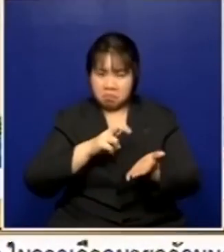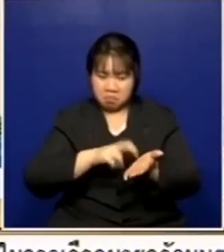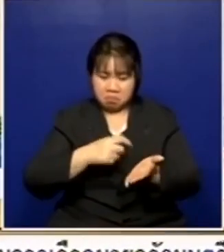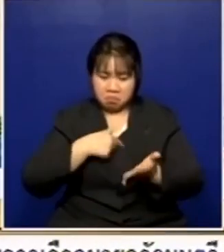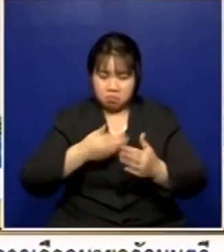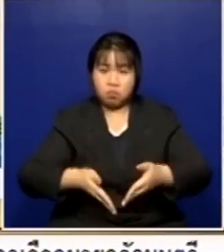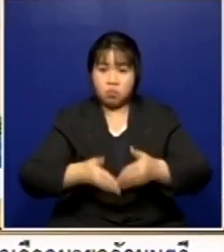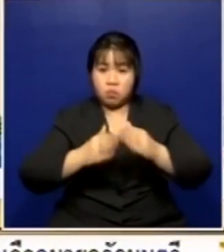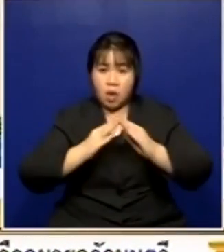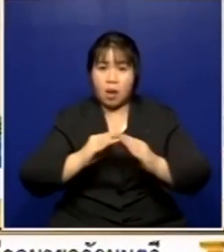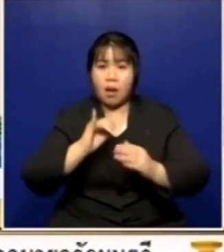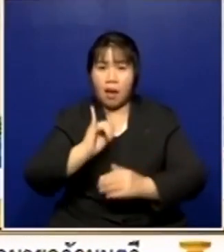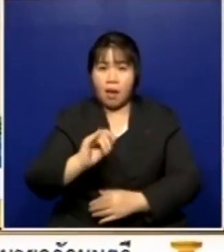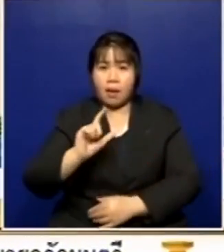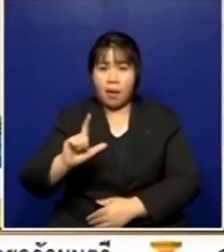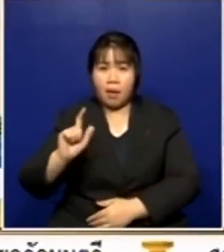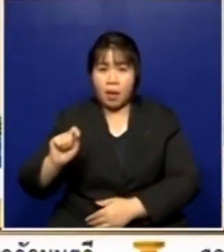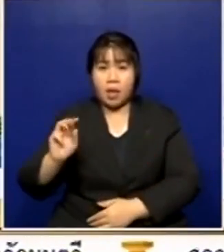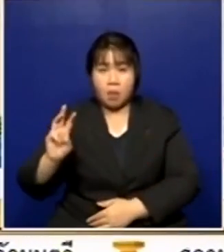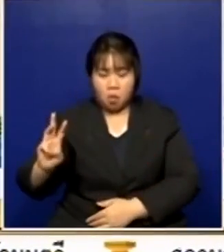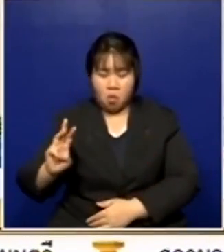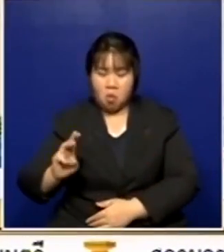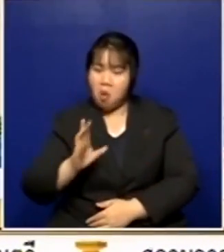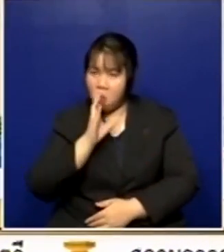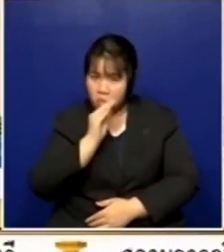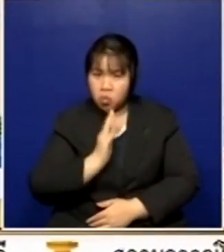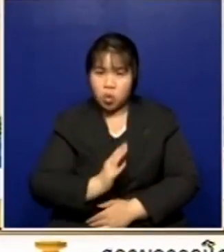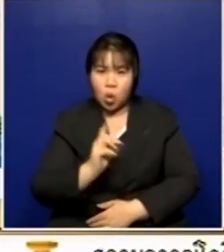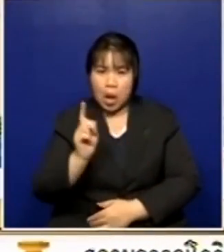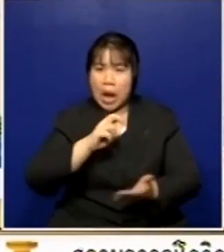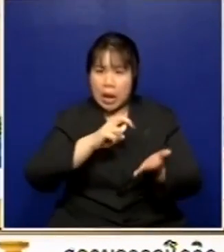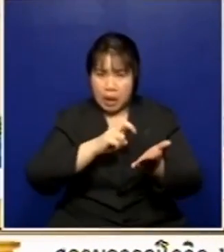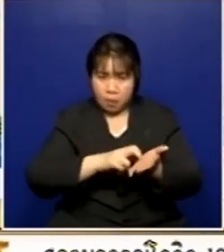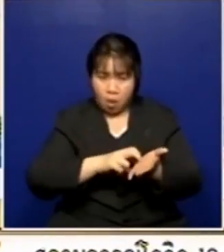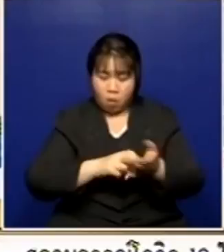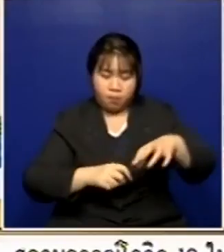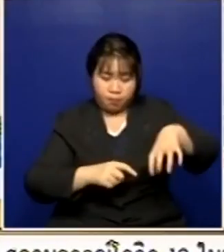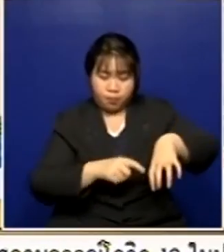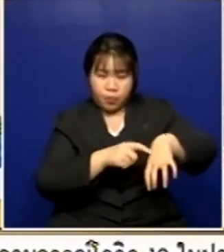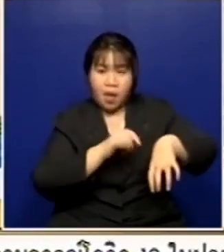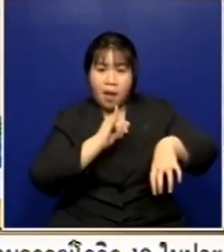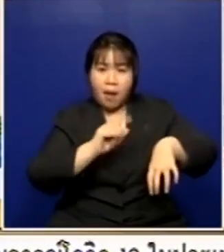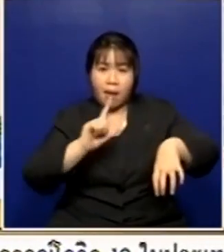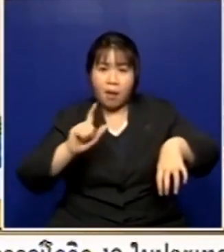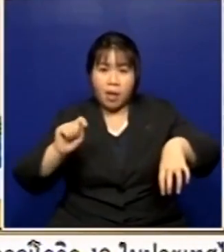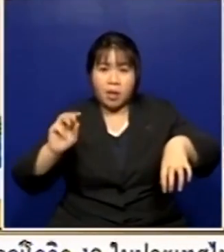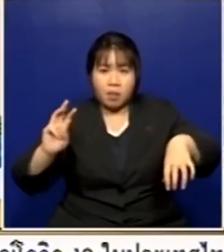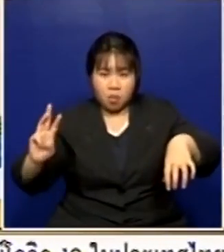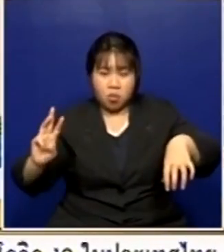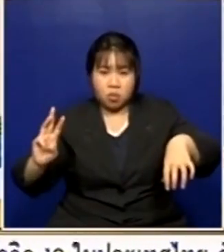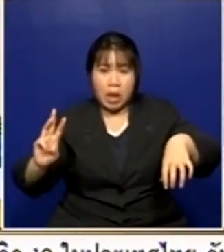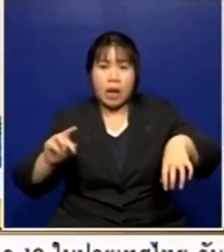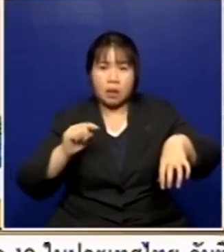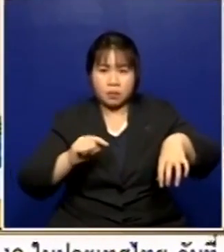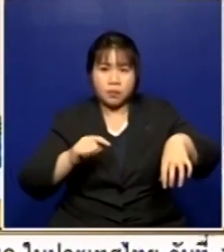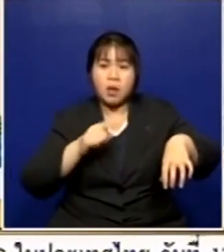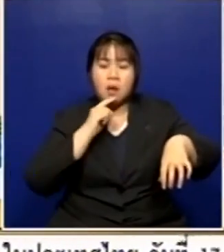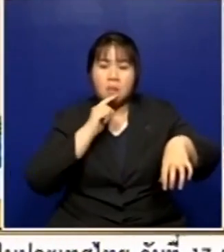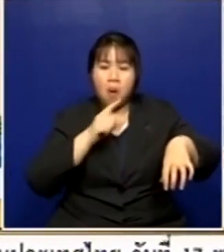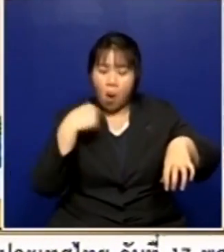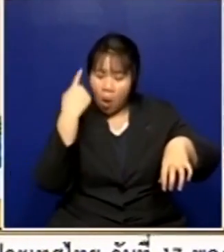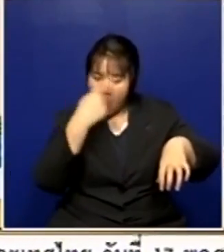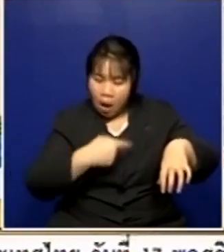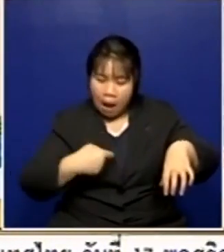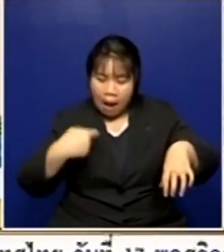จังอะไรรองคุณแม่ในองค์กรหายรอเองก็ไม่เคยมีใคร